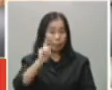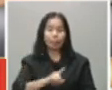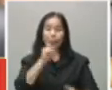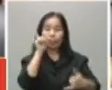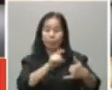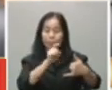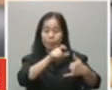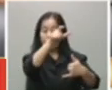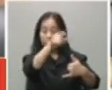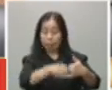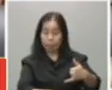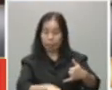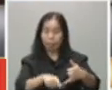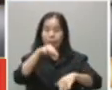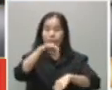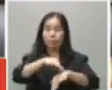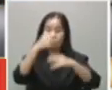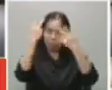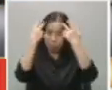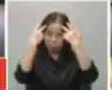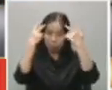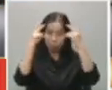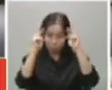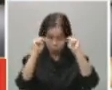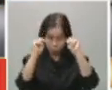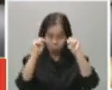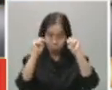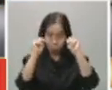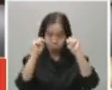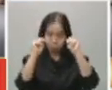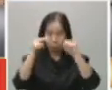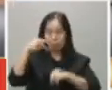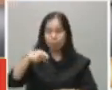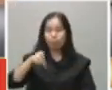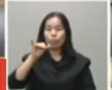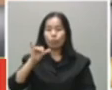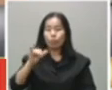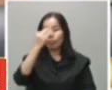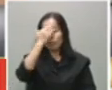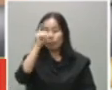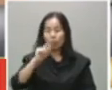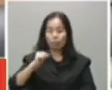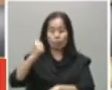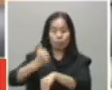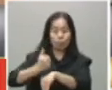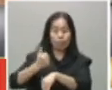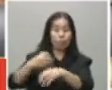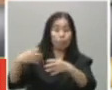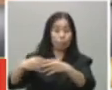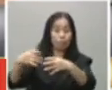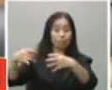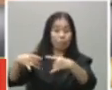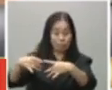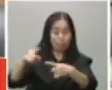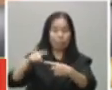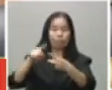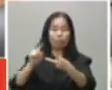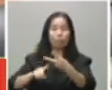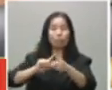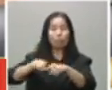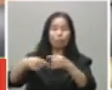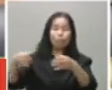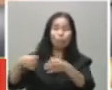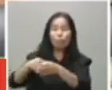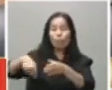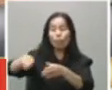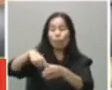อชานายกรัฐมนตรีตามญัตติที่ท่านผู้นำฝ่ายค้านพร้อมกับเพื่อนสมาชิกผู้แทนราษฎรฝ่